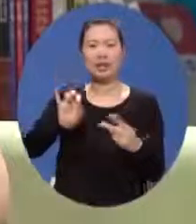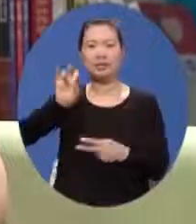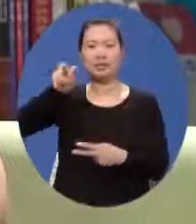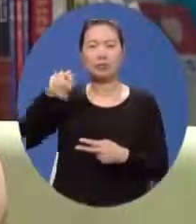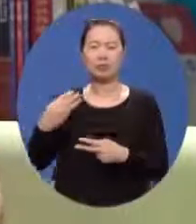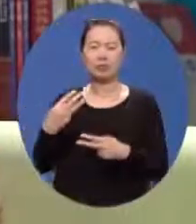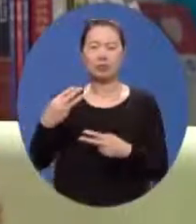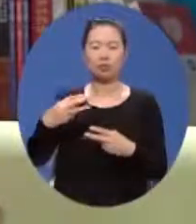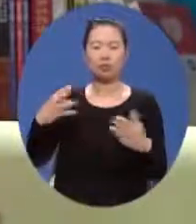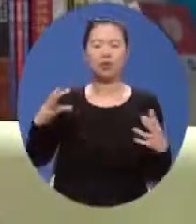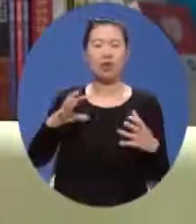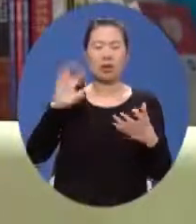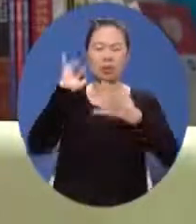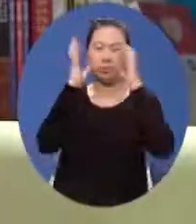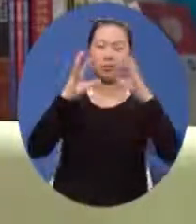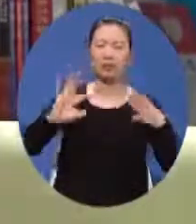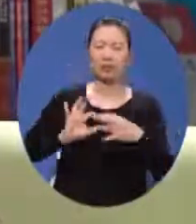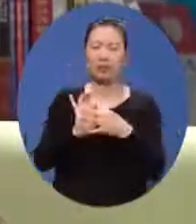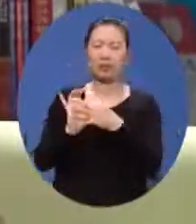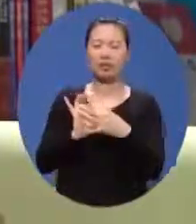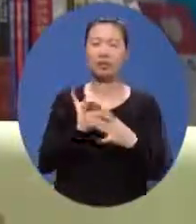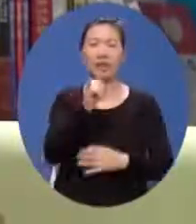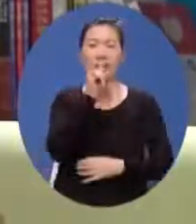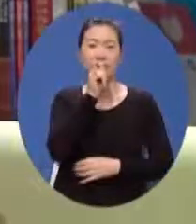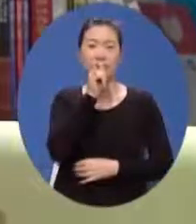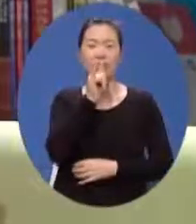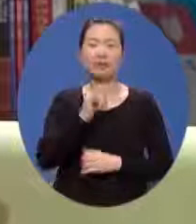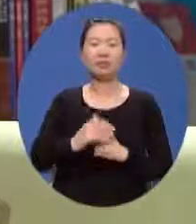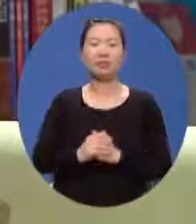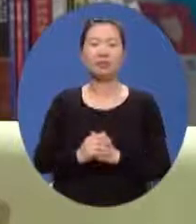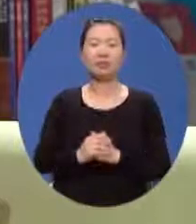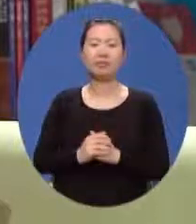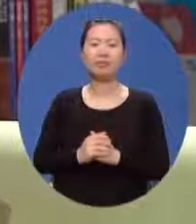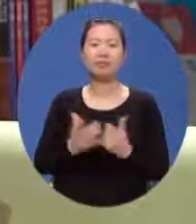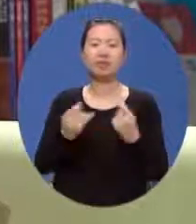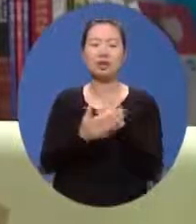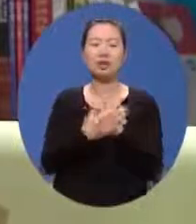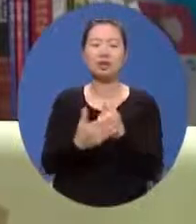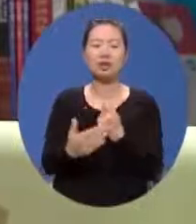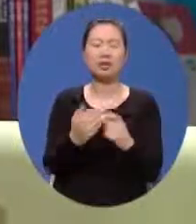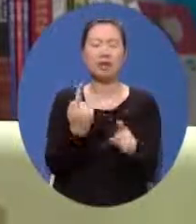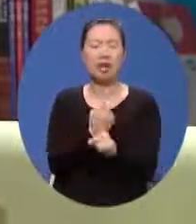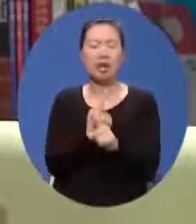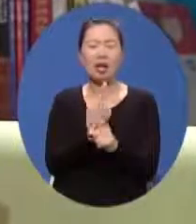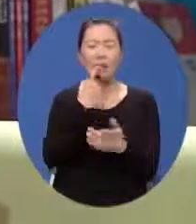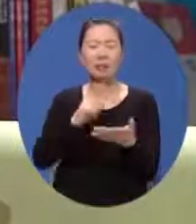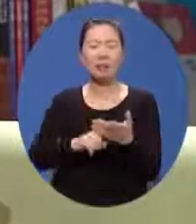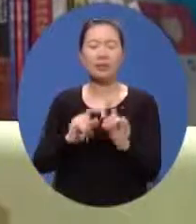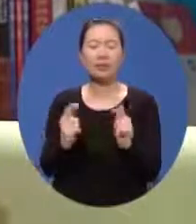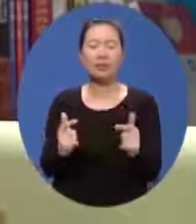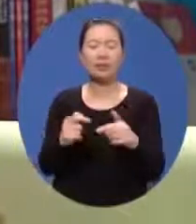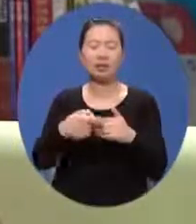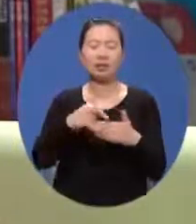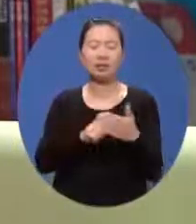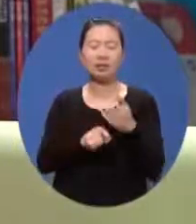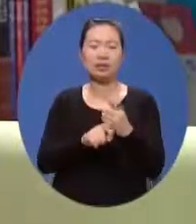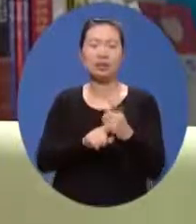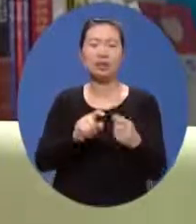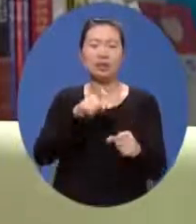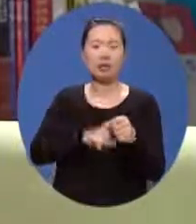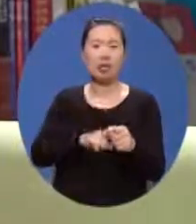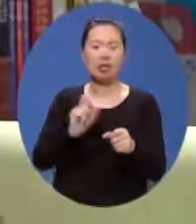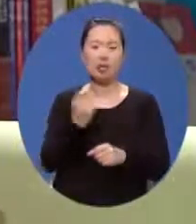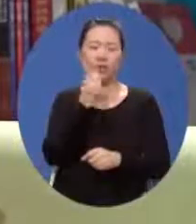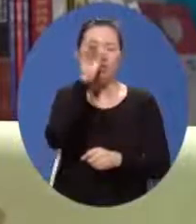아주 복잡하게 얽혀 있다. 이렇게 보고 있습니다. 그래서 이걸 처치하기가 참 어려운데요. 그러니까 심리적인 원인으로